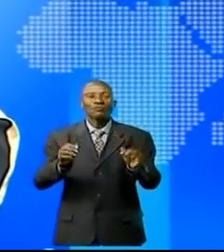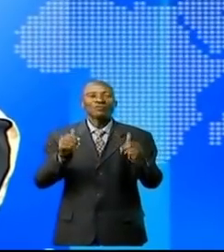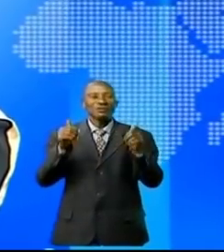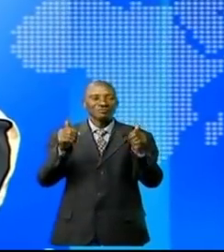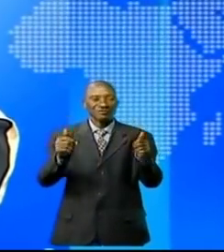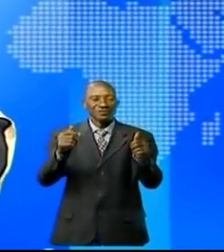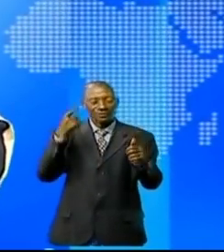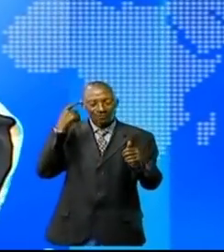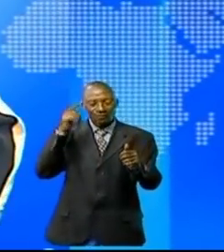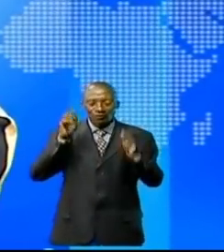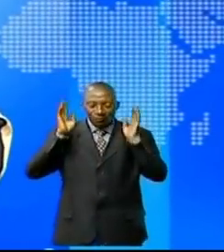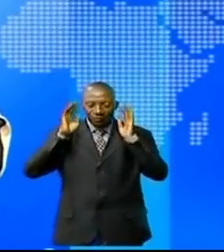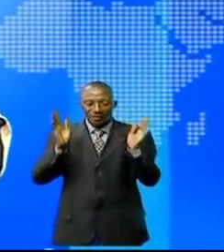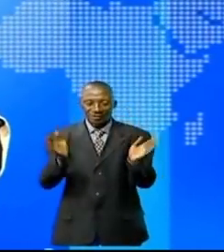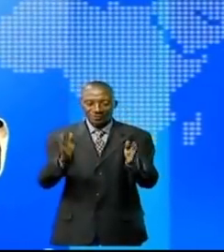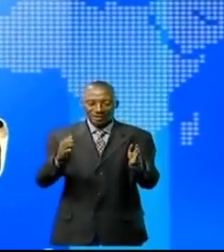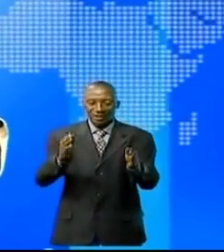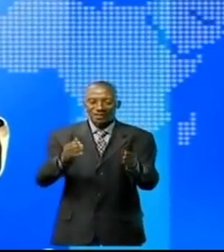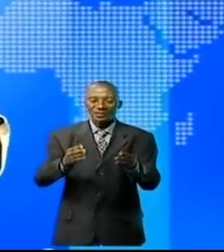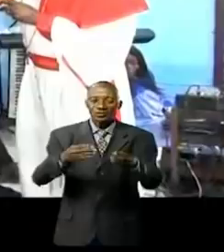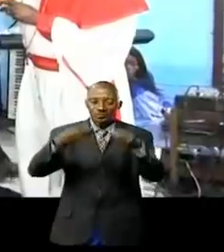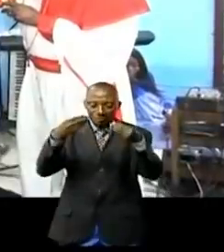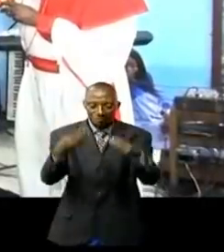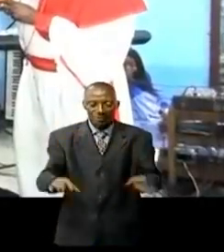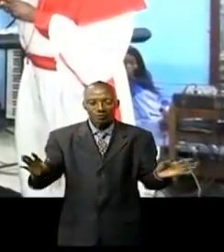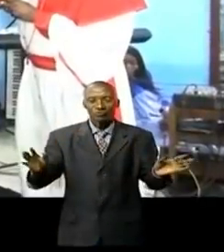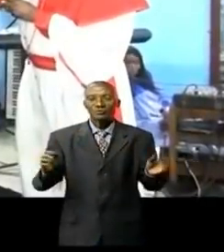égarées au service de Dieu. Iverson Kabwaba.